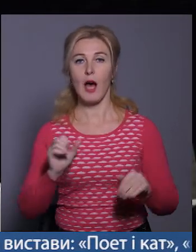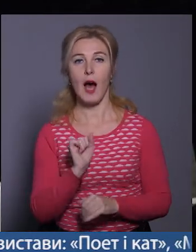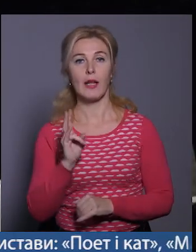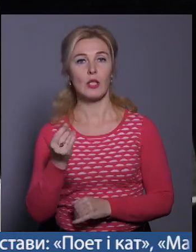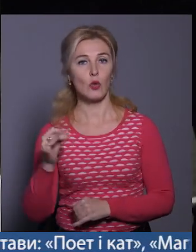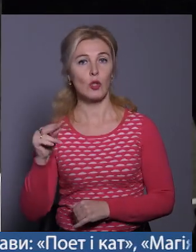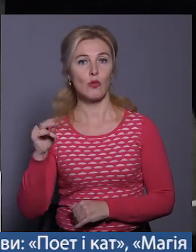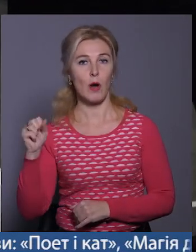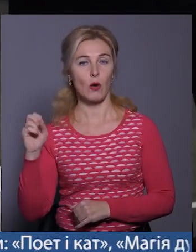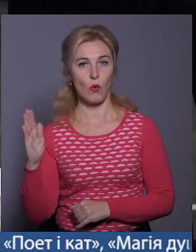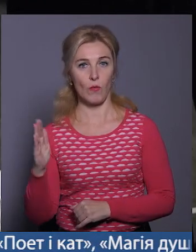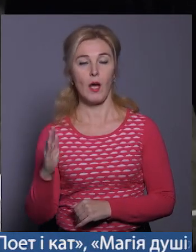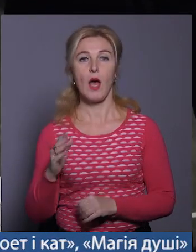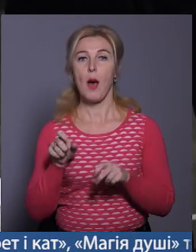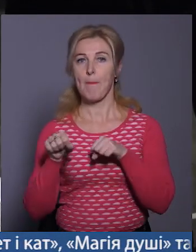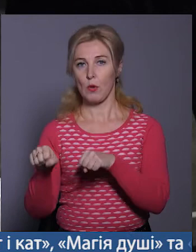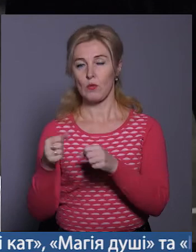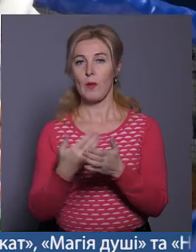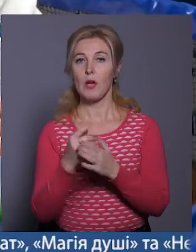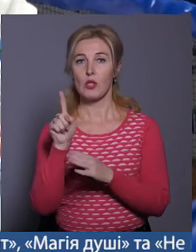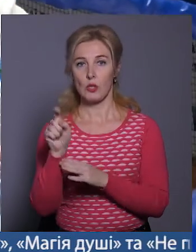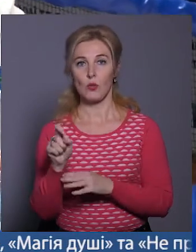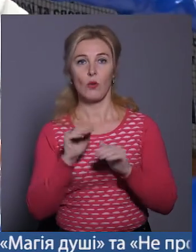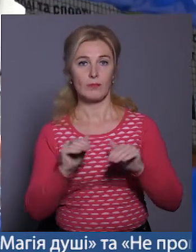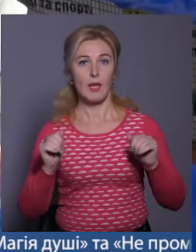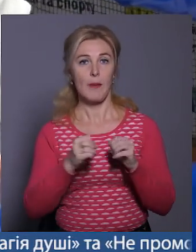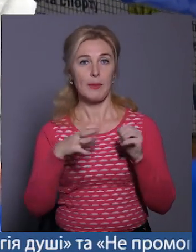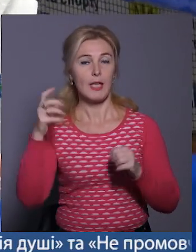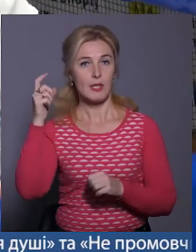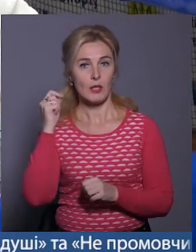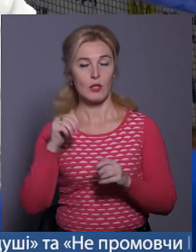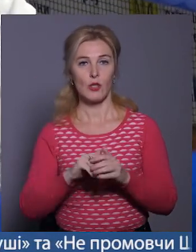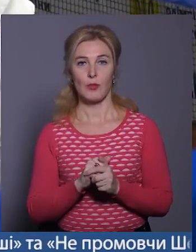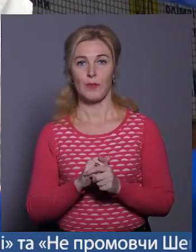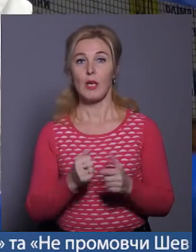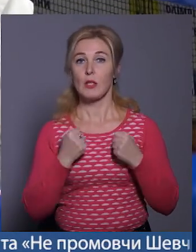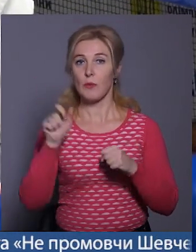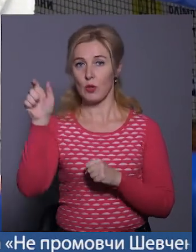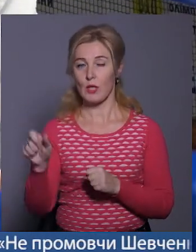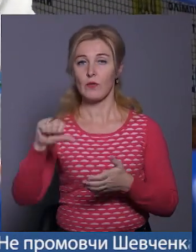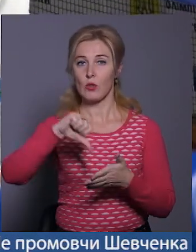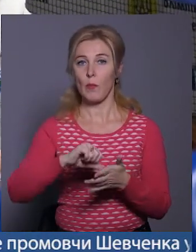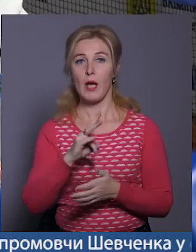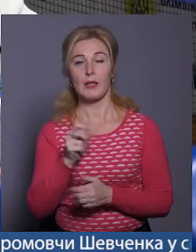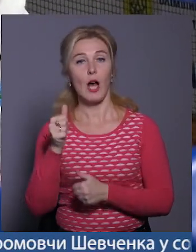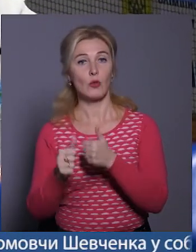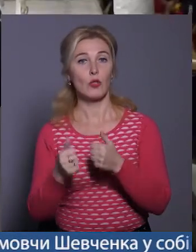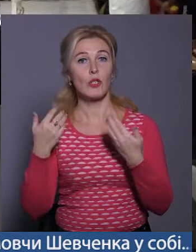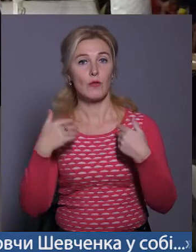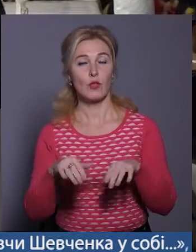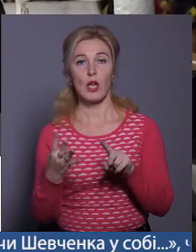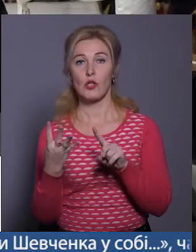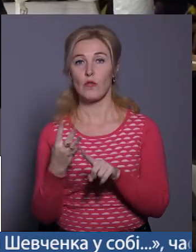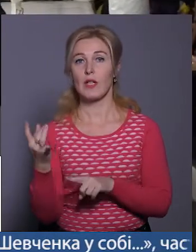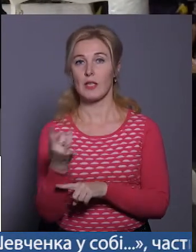Чумаков, на турнірі боксували майже 100 атлетів. Один з них – 15-річний Владислав Ракочий. Спортсмен виступає на турнірі вже вчетверте.